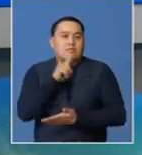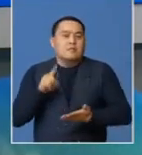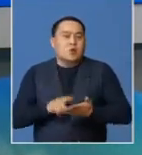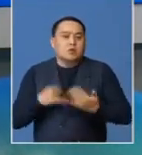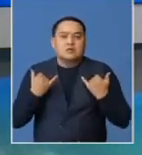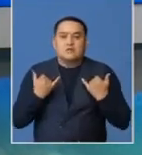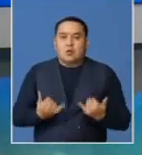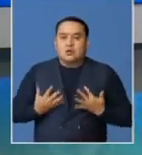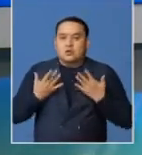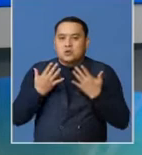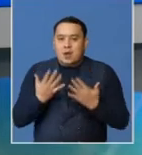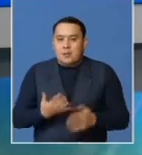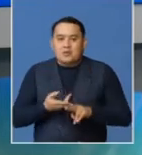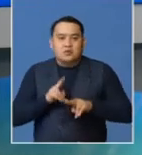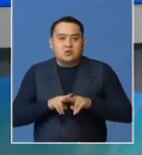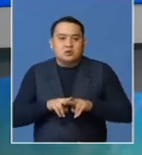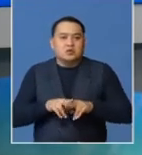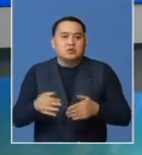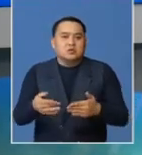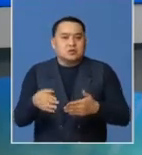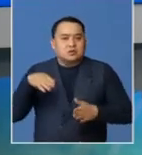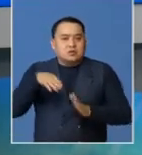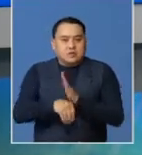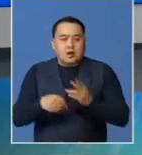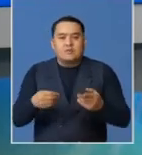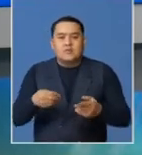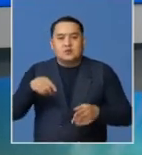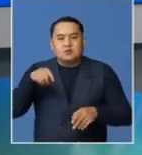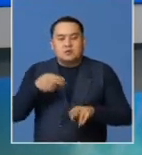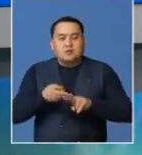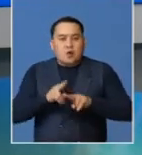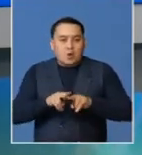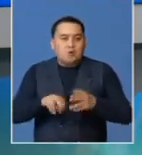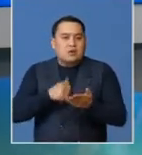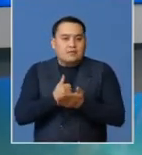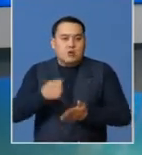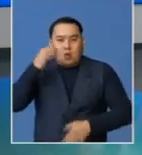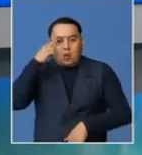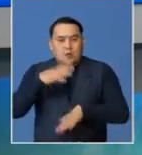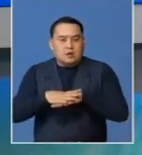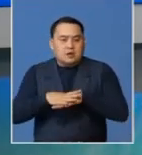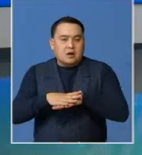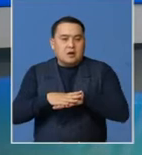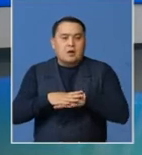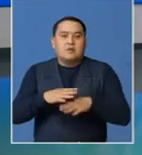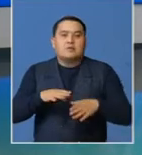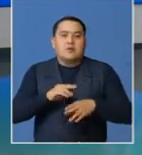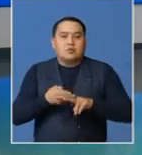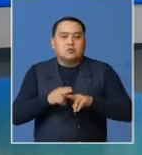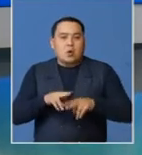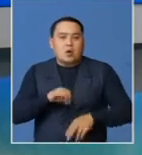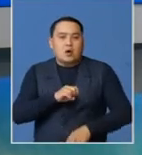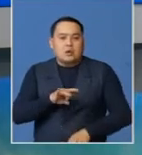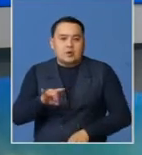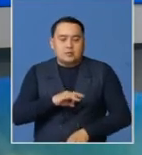тема заседания – проблемные вопросы, требующие непосредственного вмешательства главы области. И таковых моментов оказалось